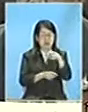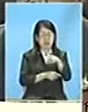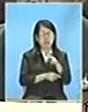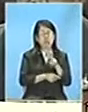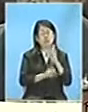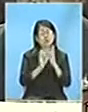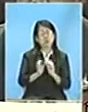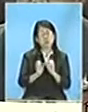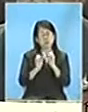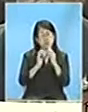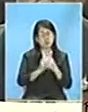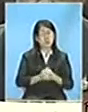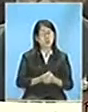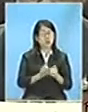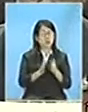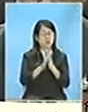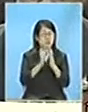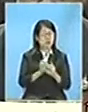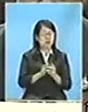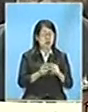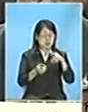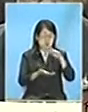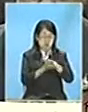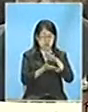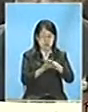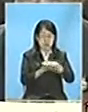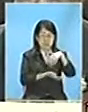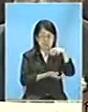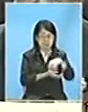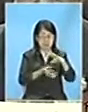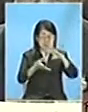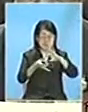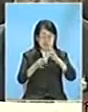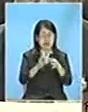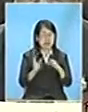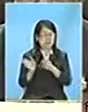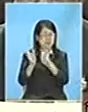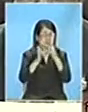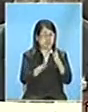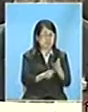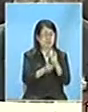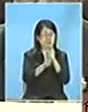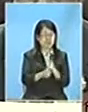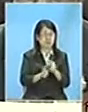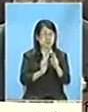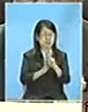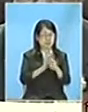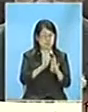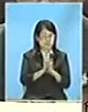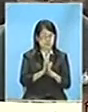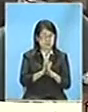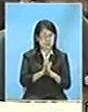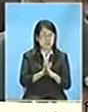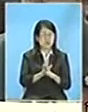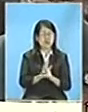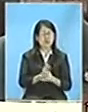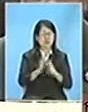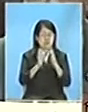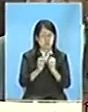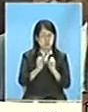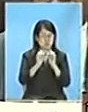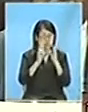างการศึกษานั้นโรงเรียนกีฬานะครับใช้ระเบียบบริหารงานบุคคลว่าโดยระเบียบข้าราชการครูและบุค